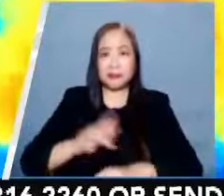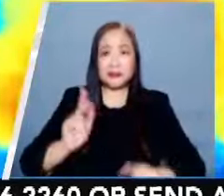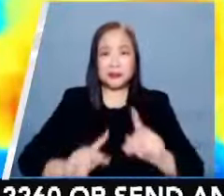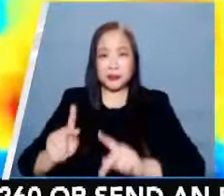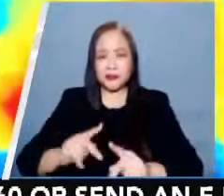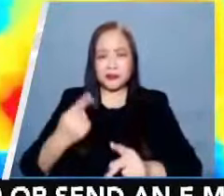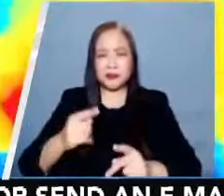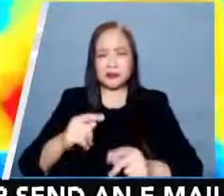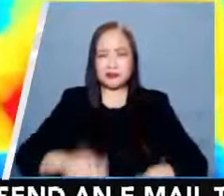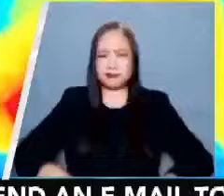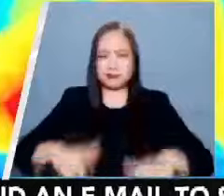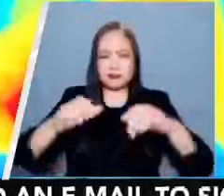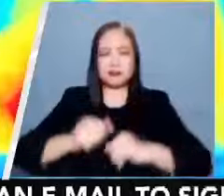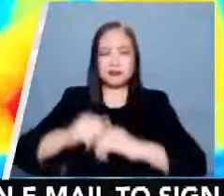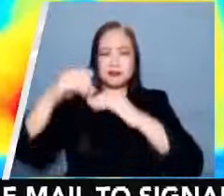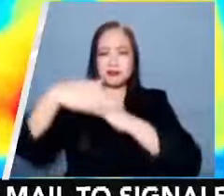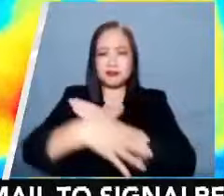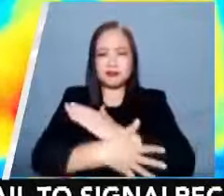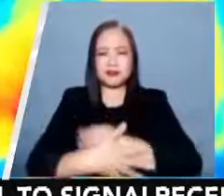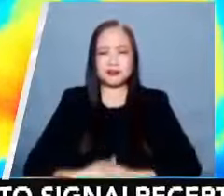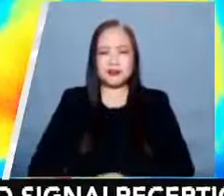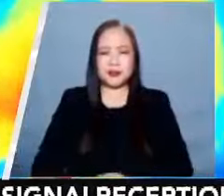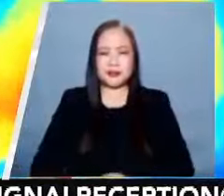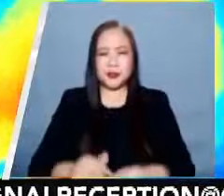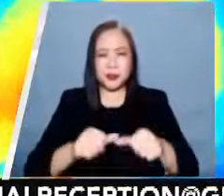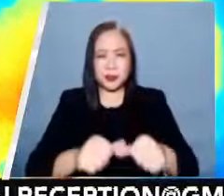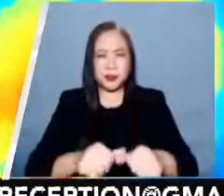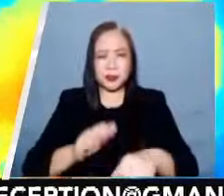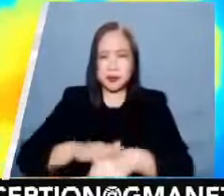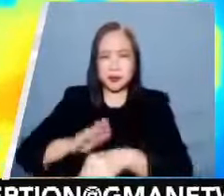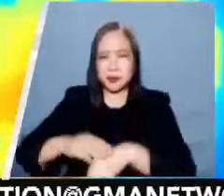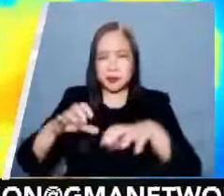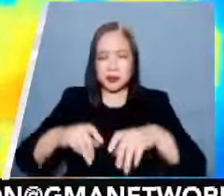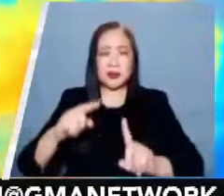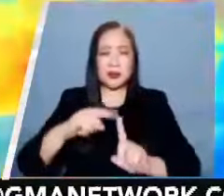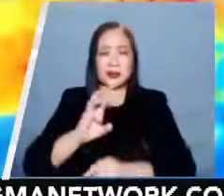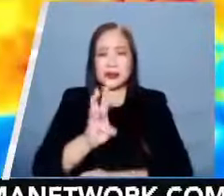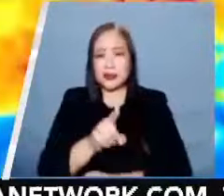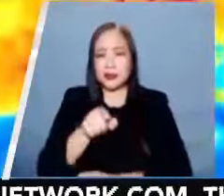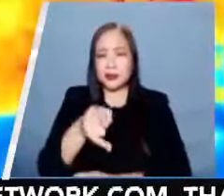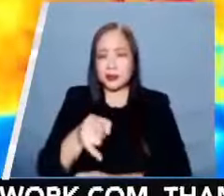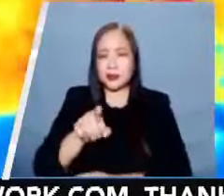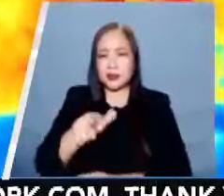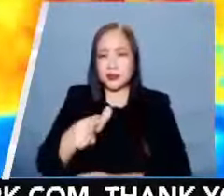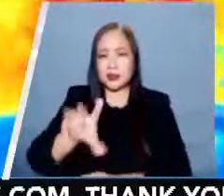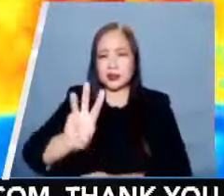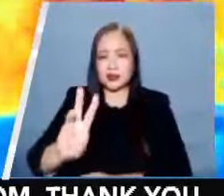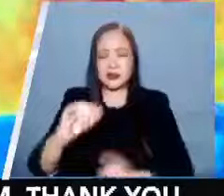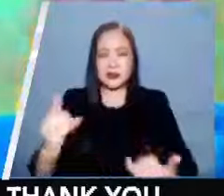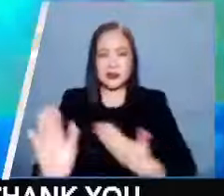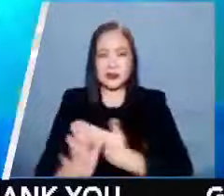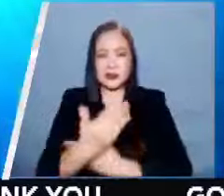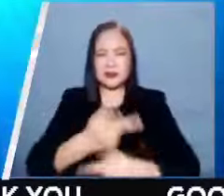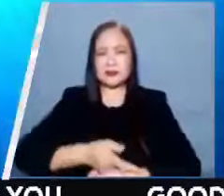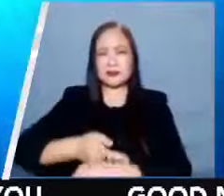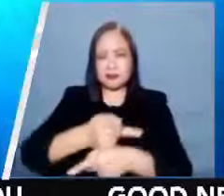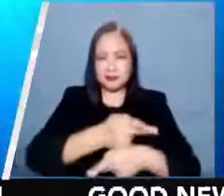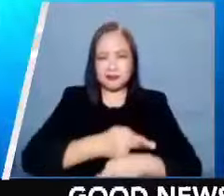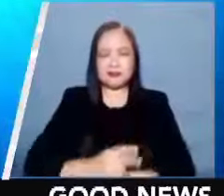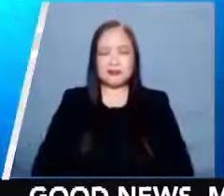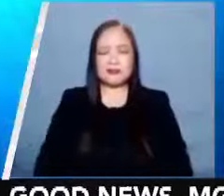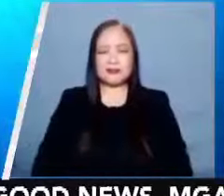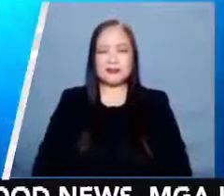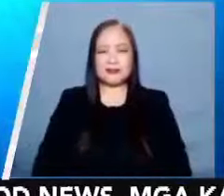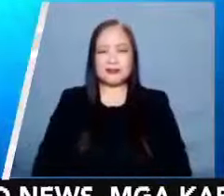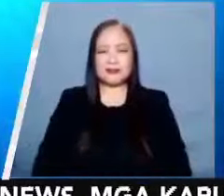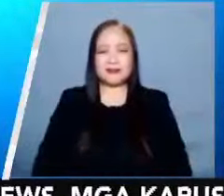naman na landslide. Tatagal po ang nasabing babala hanggang 6:26 ngayong umaga. Ingat po tayong lahat, mga kapuso. Ako